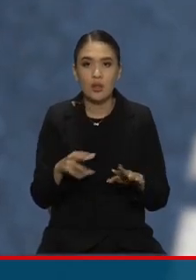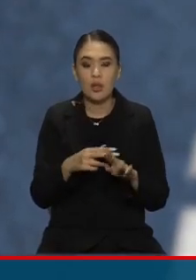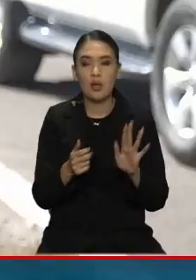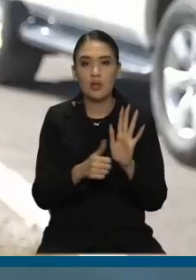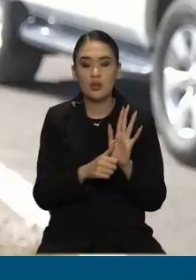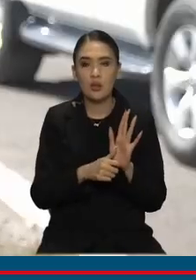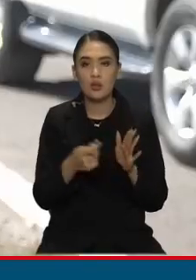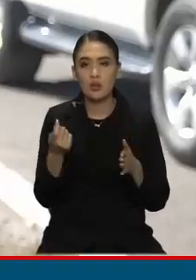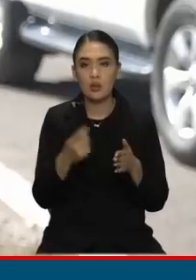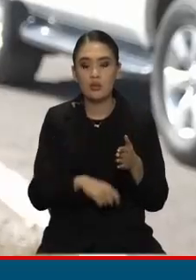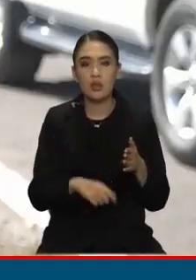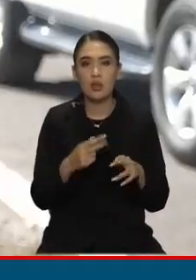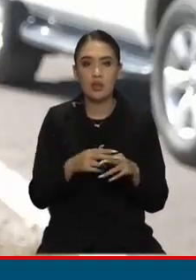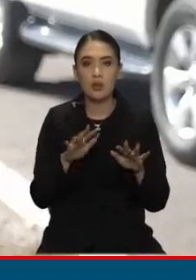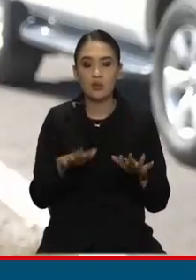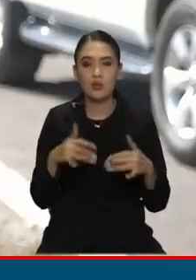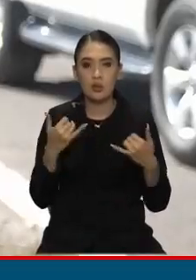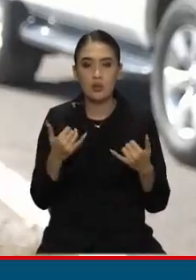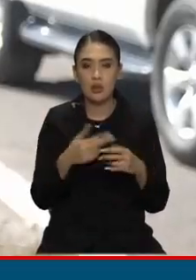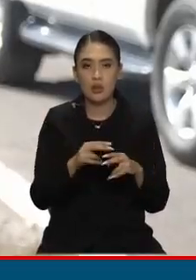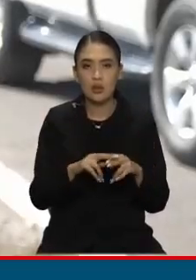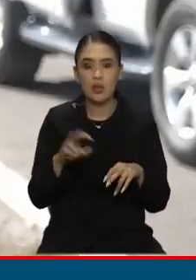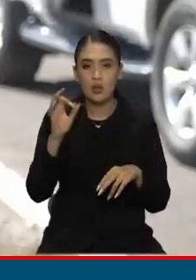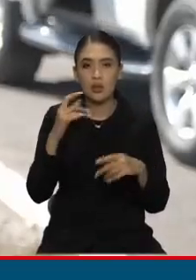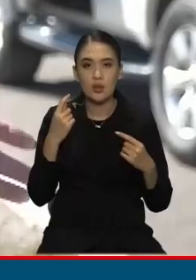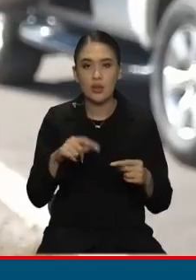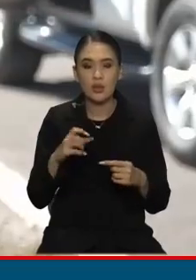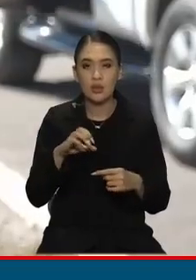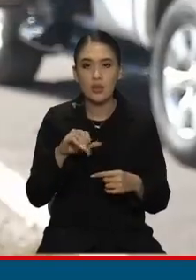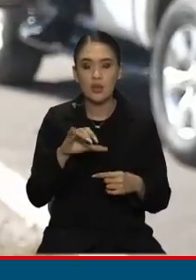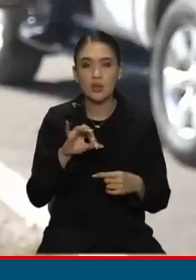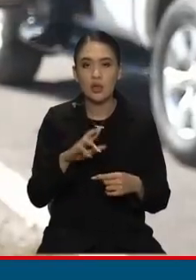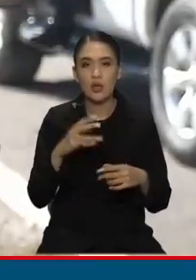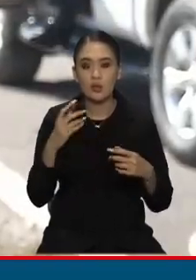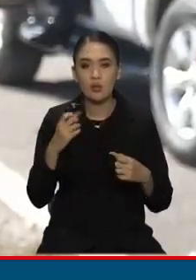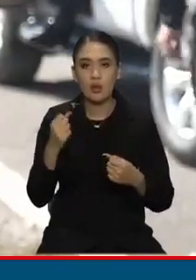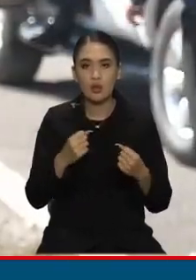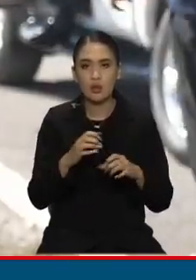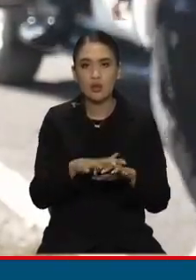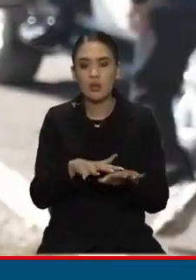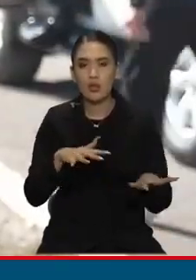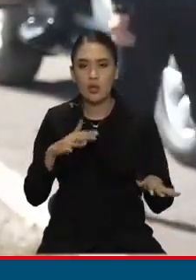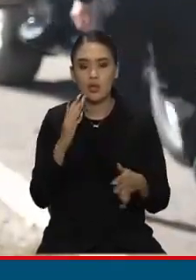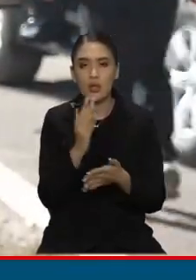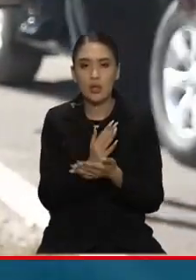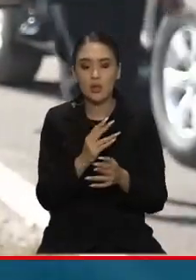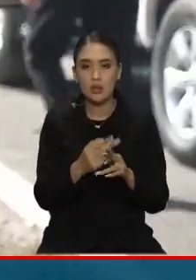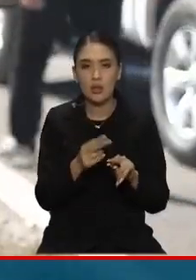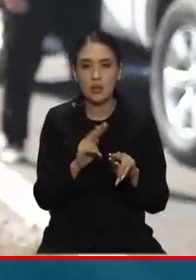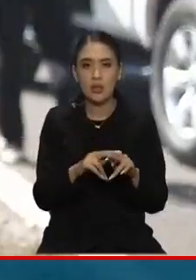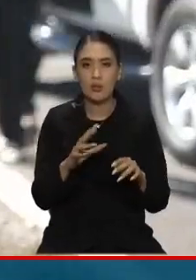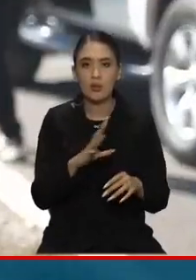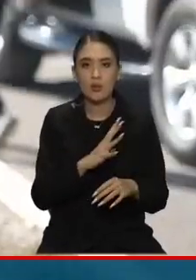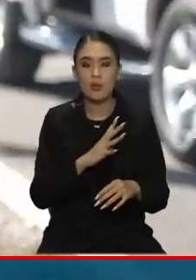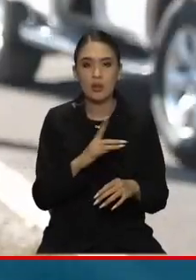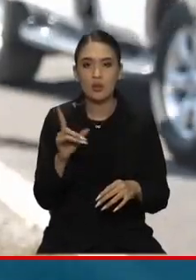жабылған. Қазір аймақтағы көгілдір отын сататын станцияларда көліктердің ұзын сонар кезегінен көз сүрінеді. Кезегі